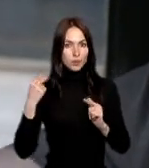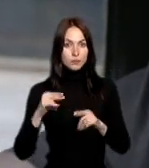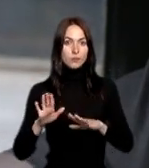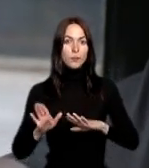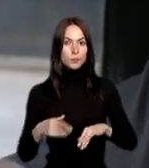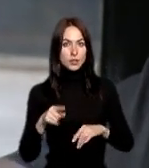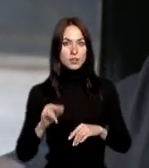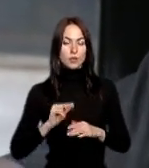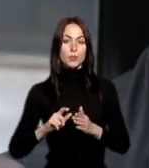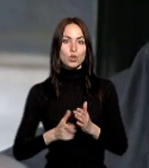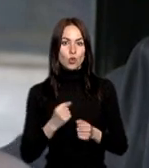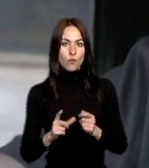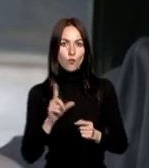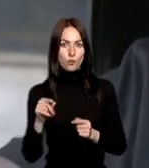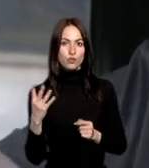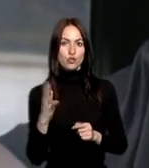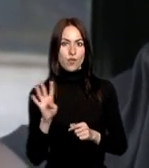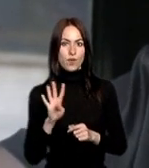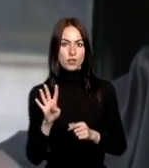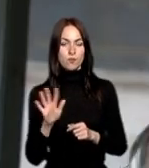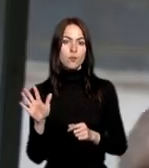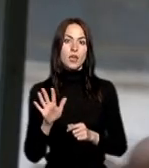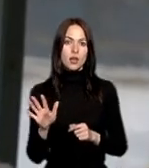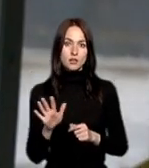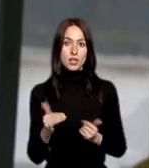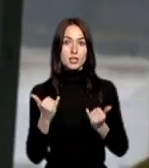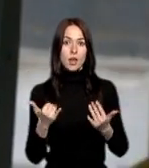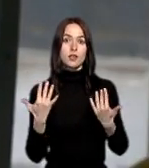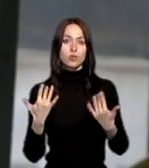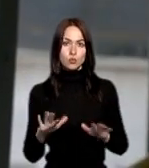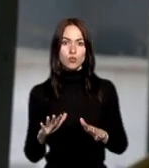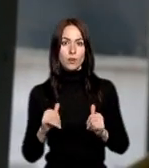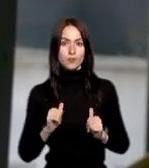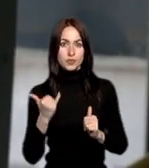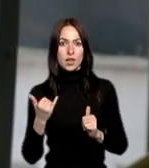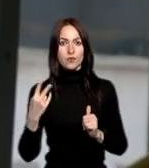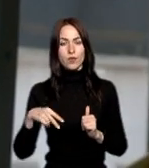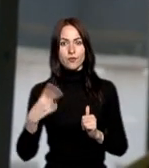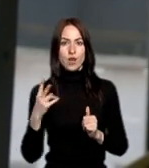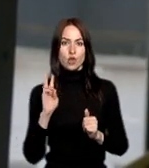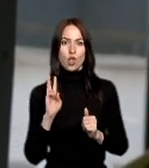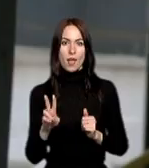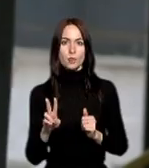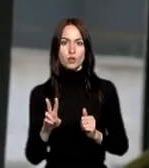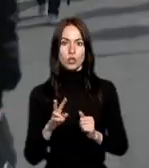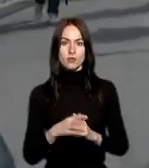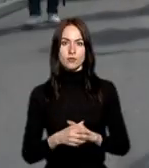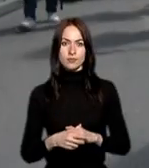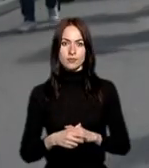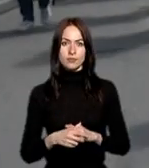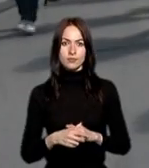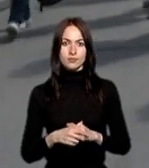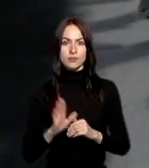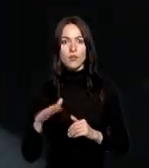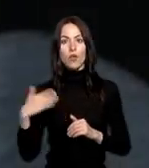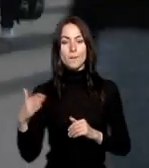після обіду знову виїжджають. О 4 годині. О 5. Зараз вже становляться. Зараз 22 тролейбуси. У бік